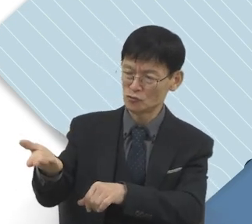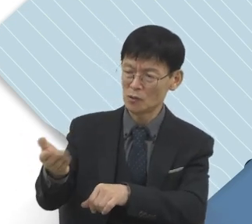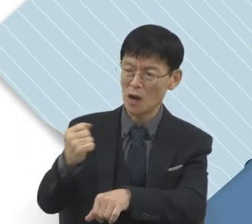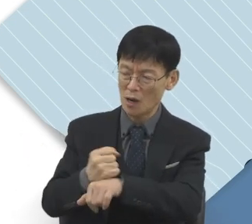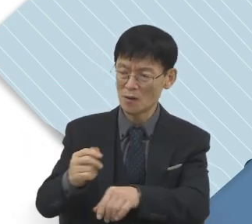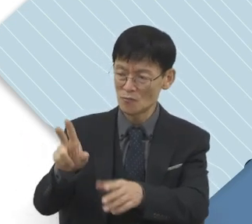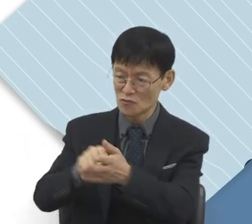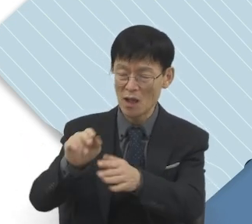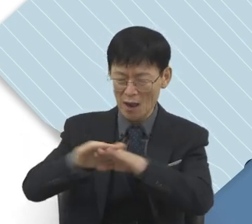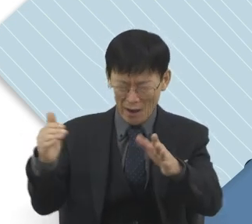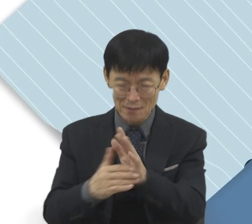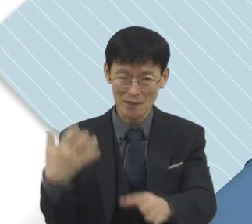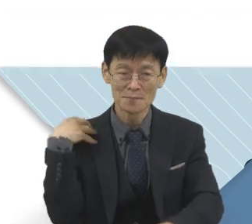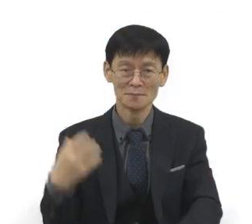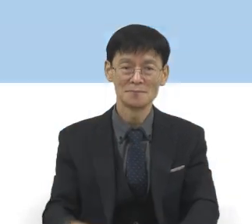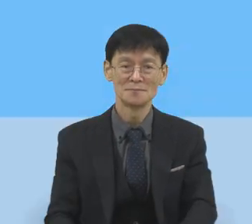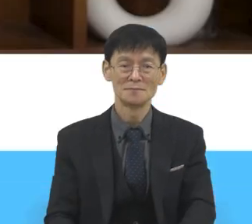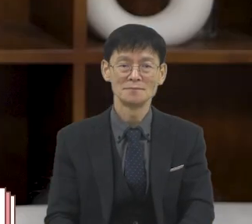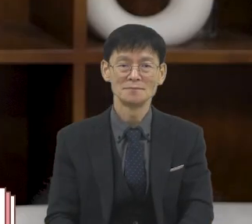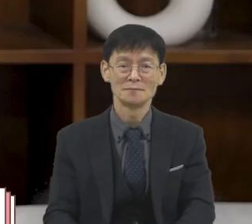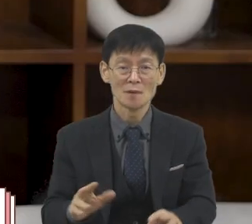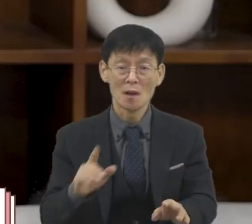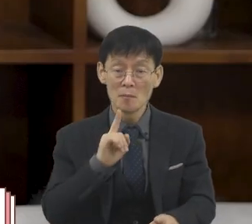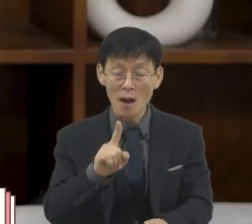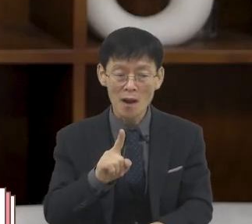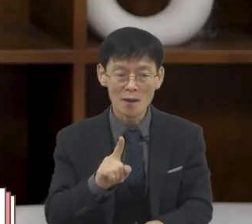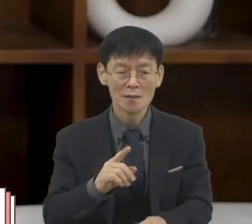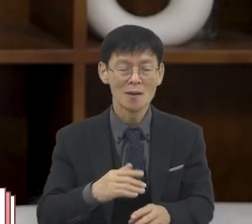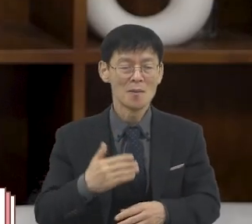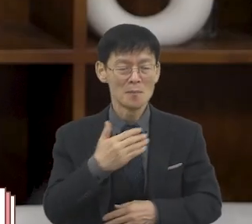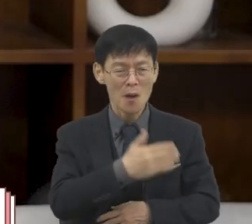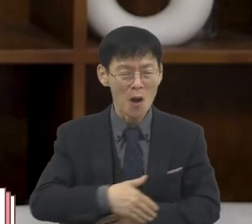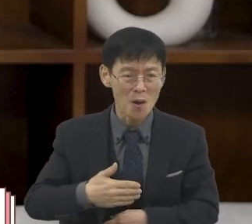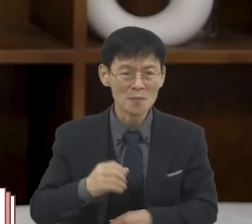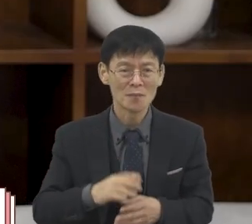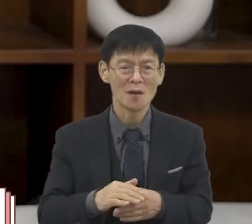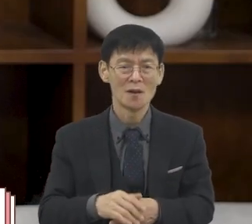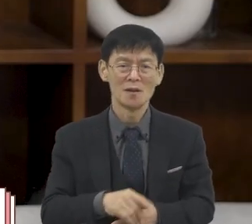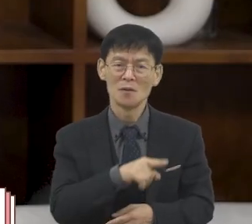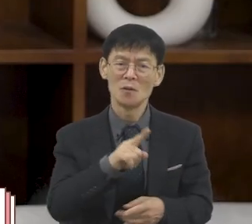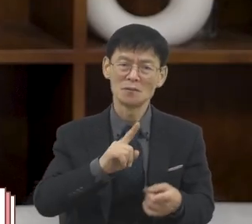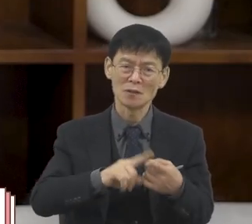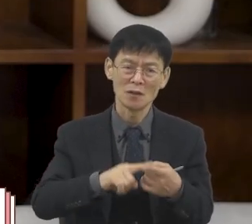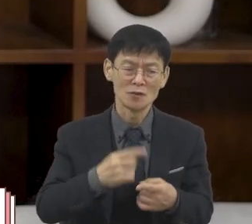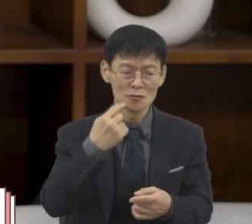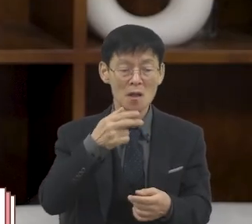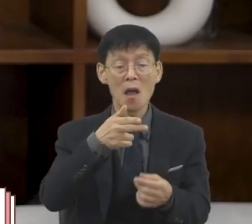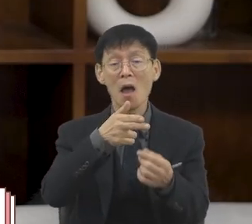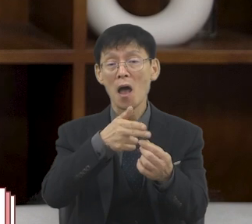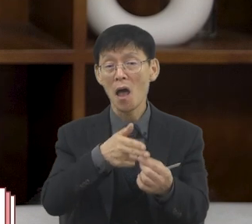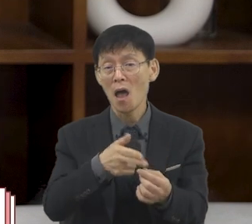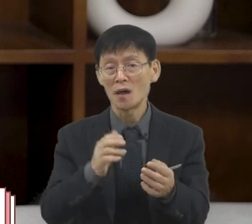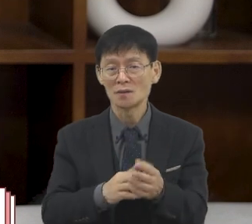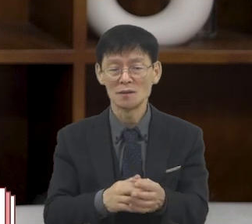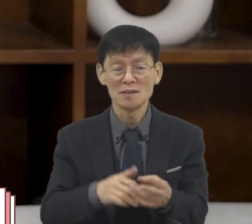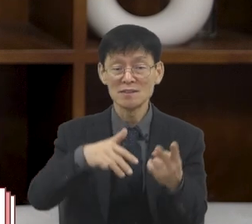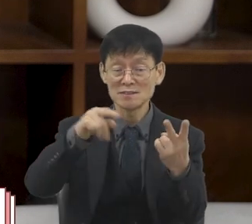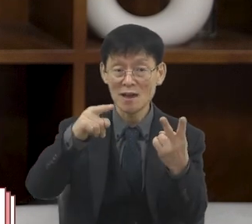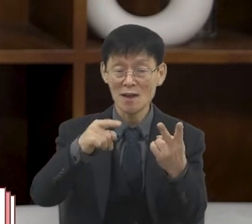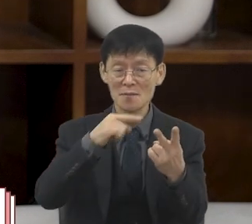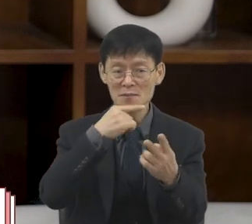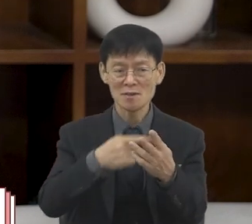등 문제를 해결합니다. 지금까지 말로 하는 성희롱, 몸으로 하는 성희롱, 눈으로 느끼는